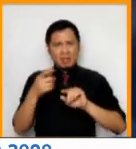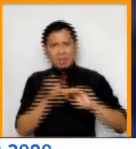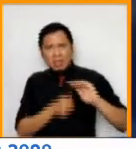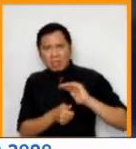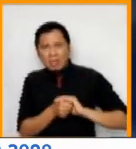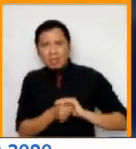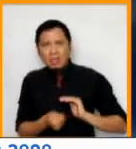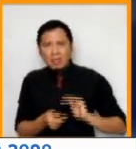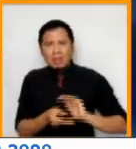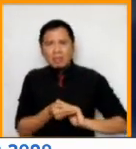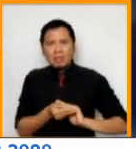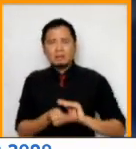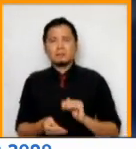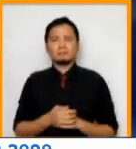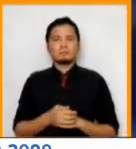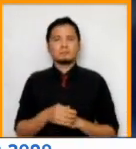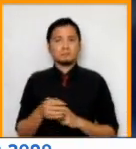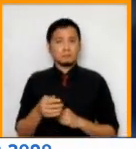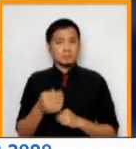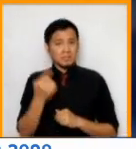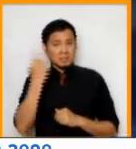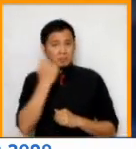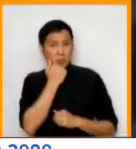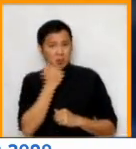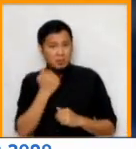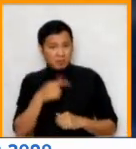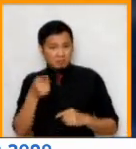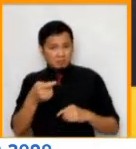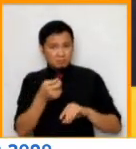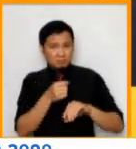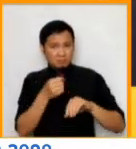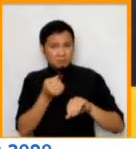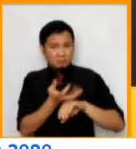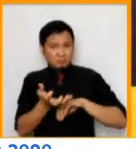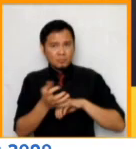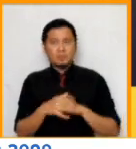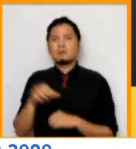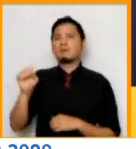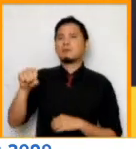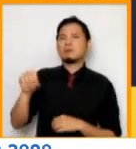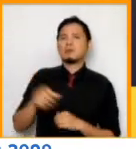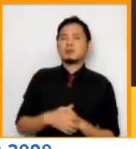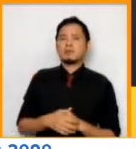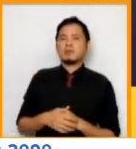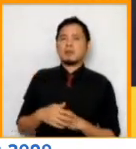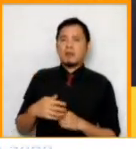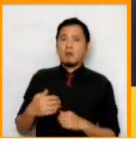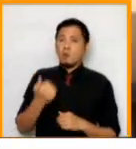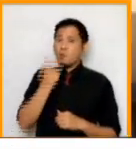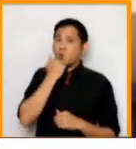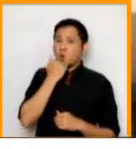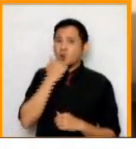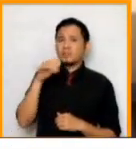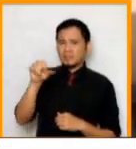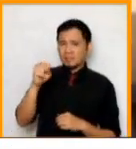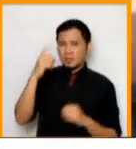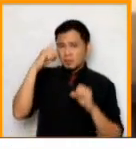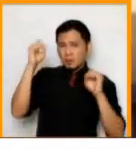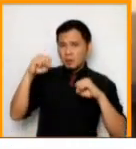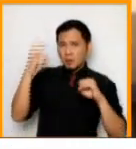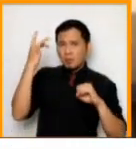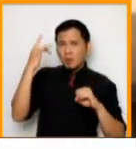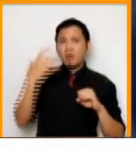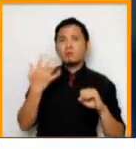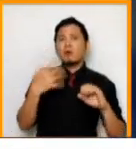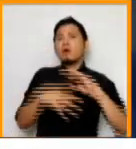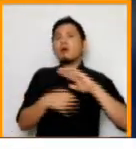dapat free ang mga vaccines na yan and mapupunta sa mga tao na may kailangan talaga ng yun nga, yung vaccine. Did he say kung paano